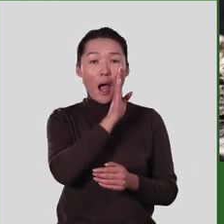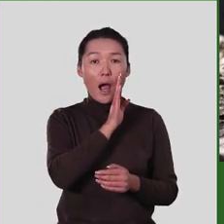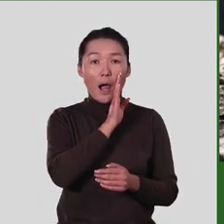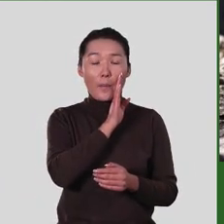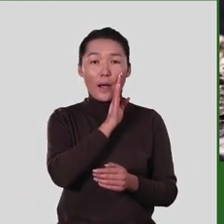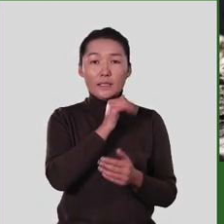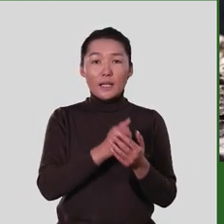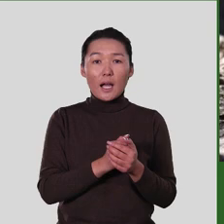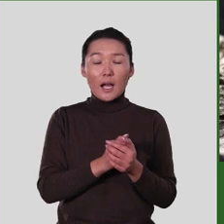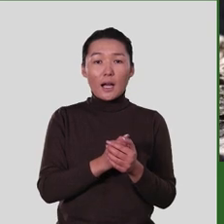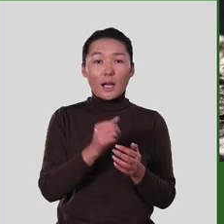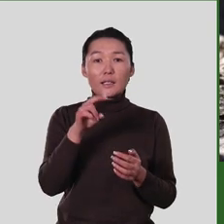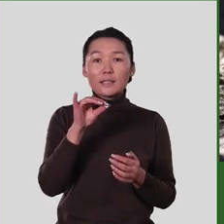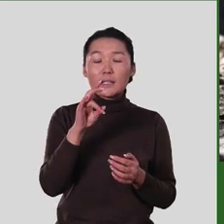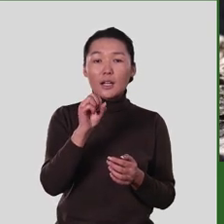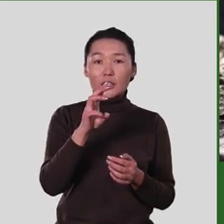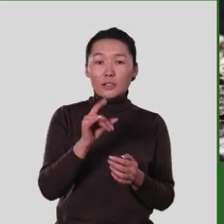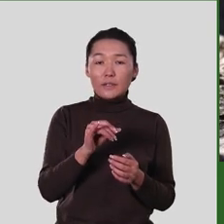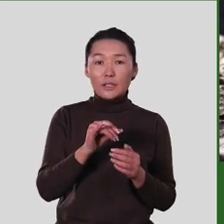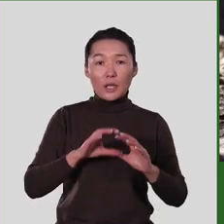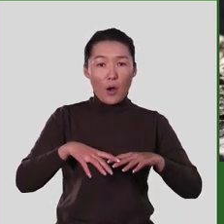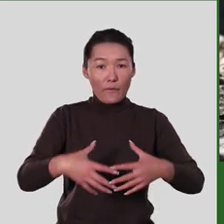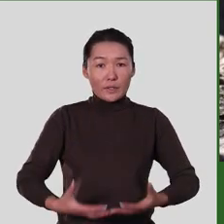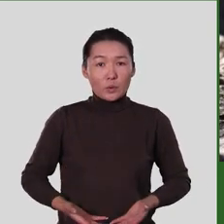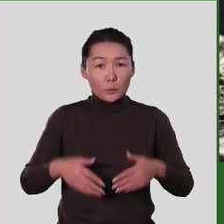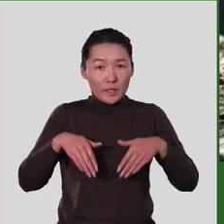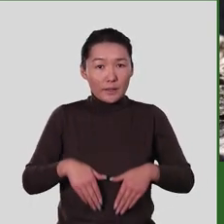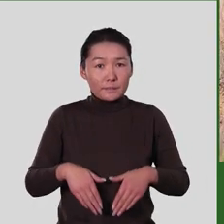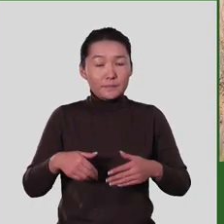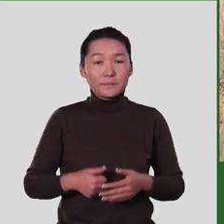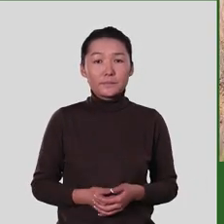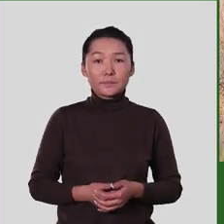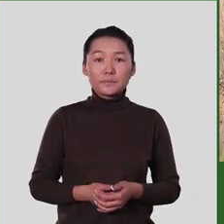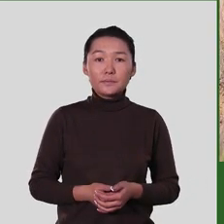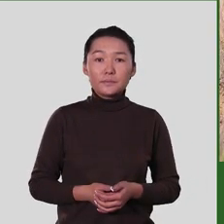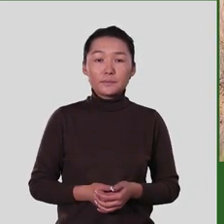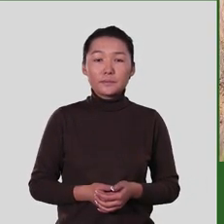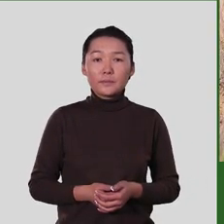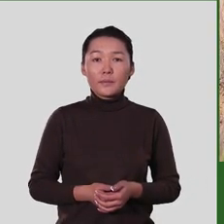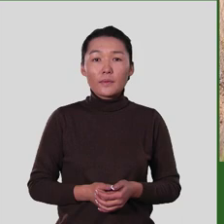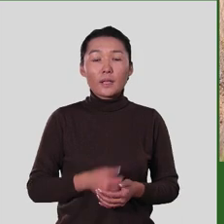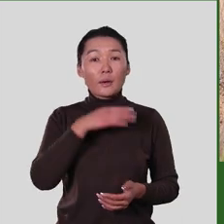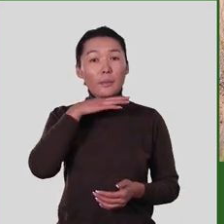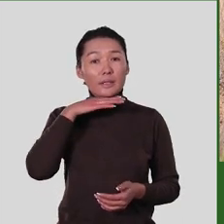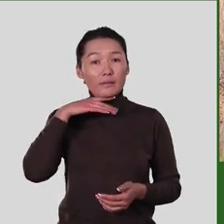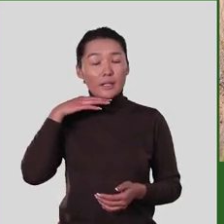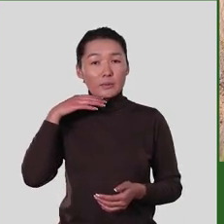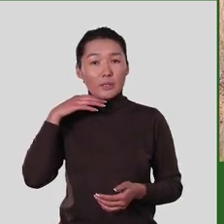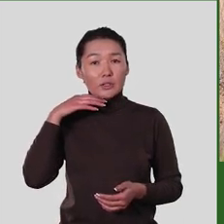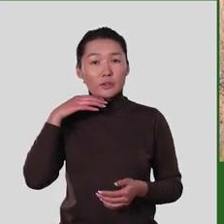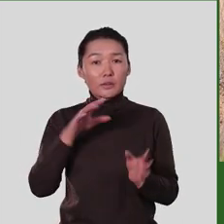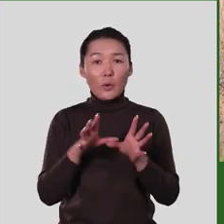сумки, представляющие складку кожи на животе. подавляющее большинство